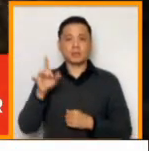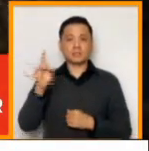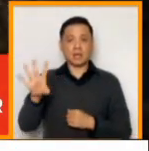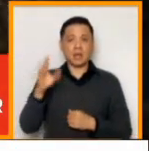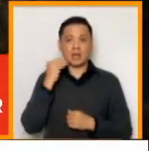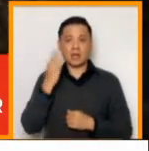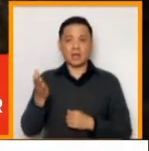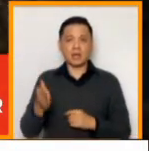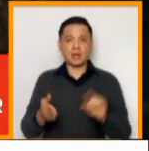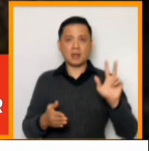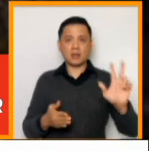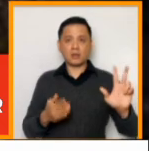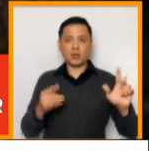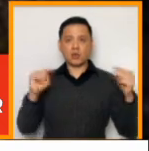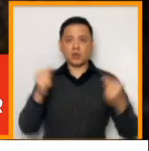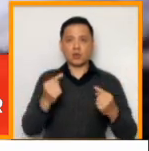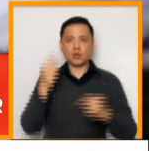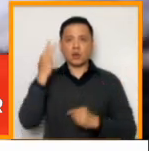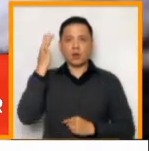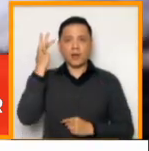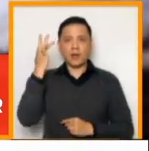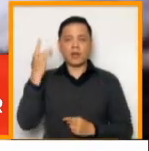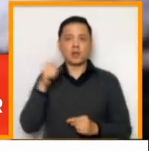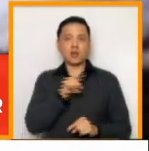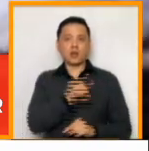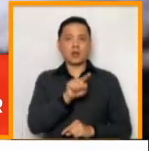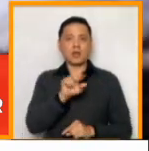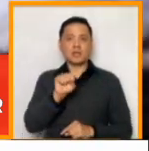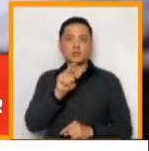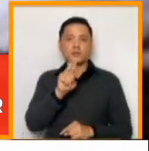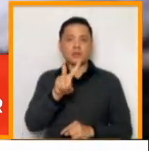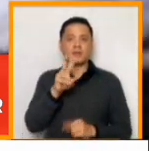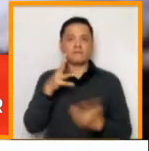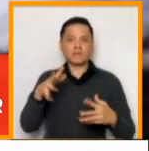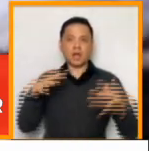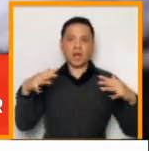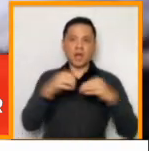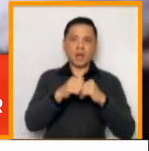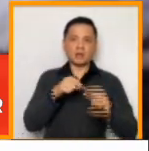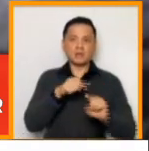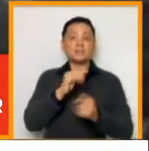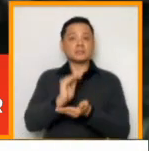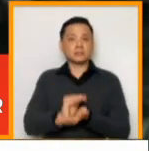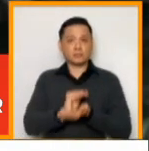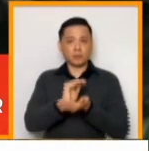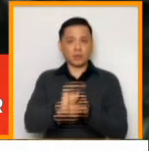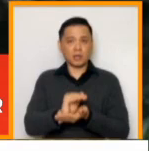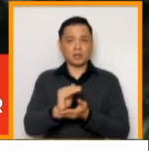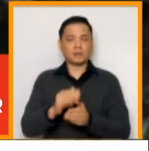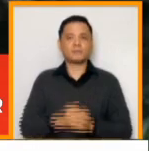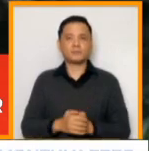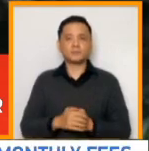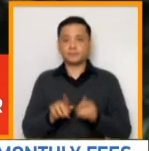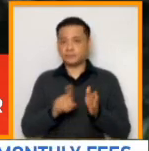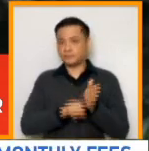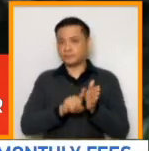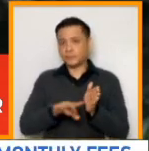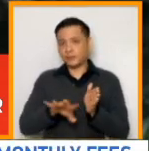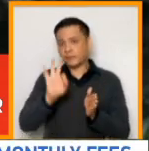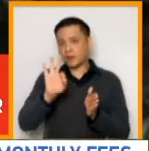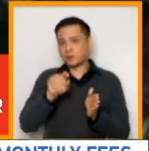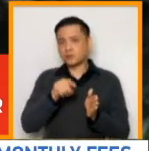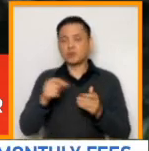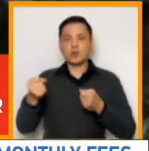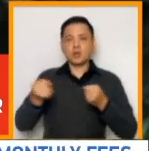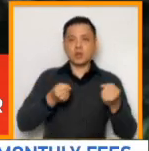na maaksidente ang sinasakyan nilang SUV sa San Miguel, Zamboanga del Sur. Base sa imbestigasyon, nawala ng kontrol ng driver